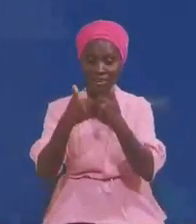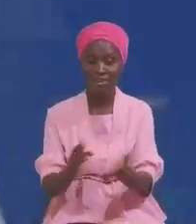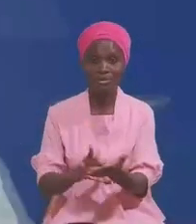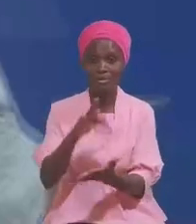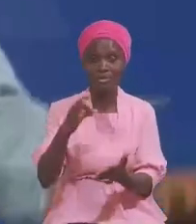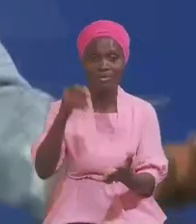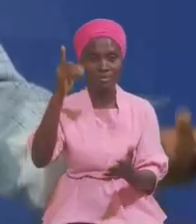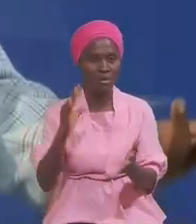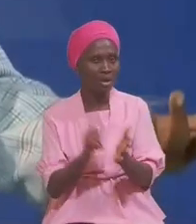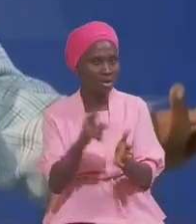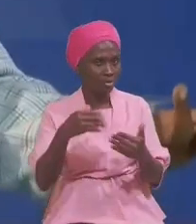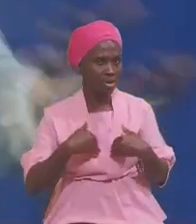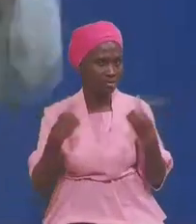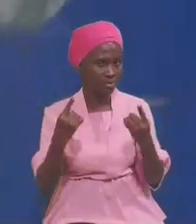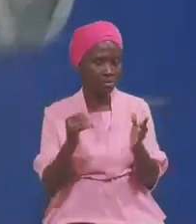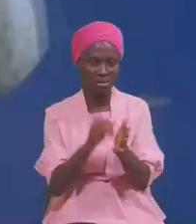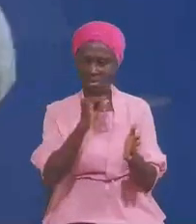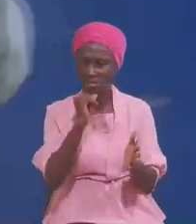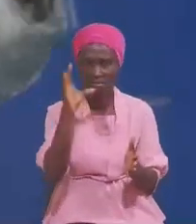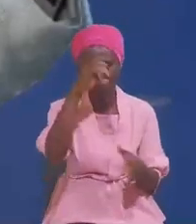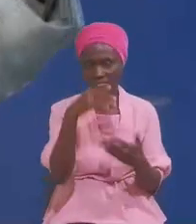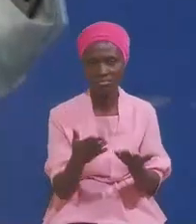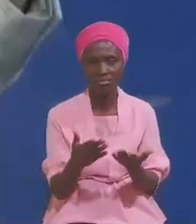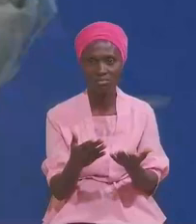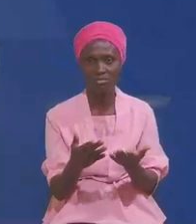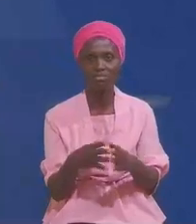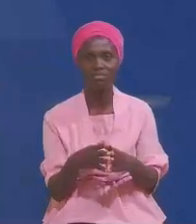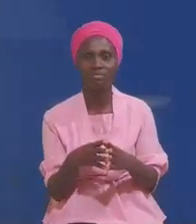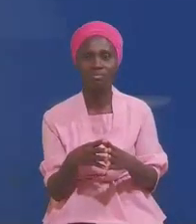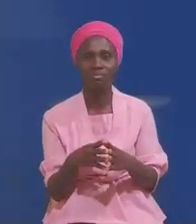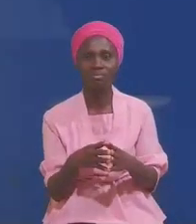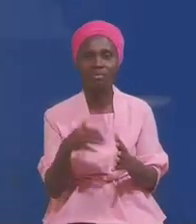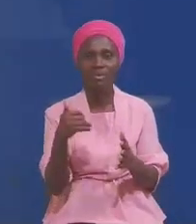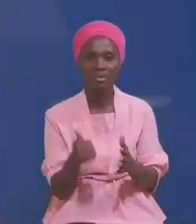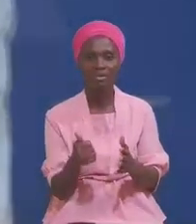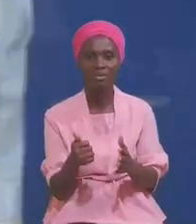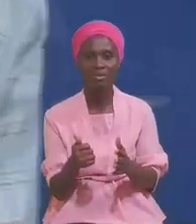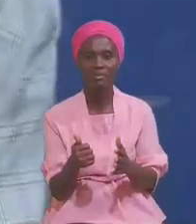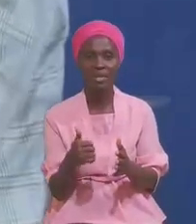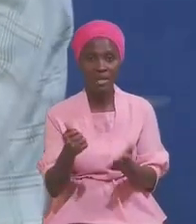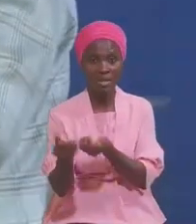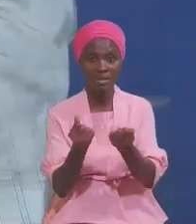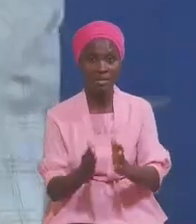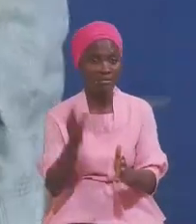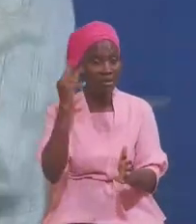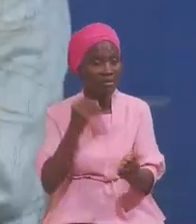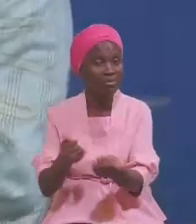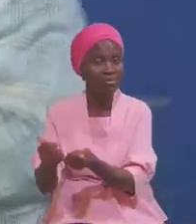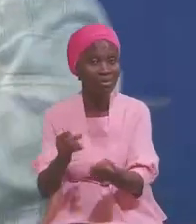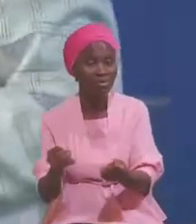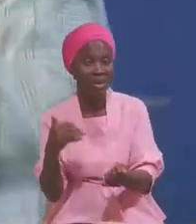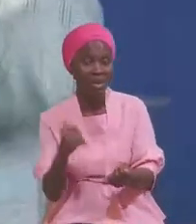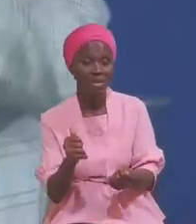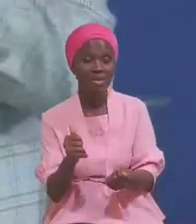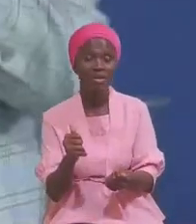Que vous ayez péché n'est pas étrange. Ouais. Un conducteur doit conduire une voiture,